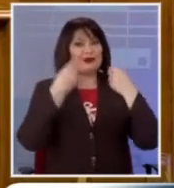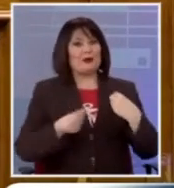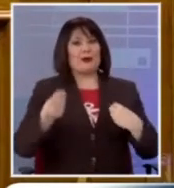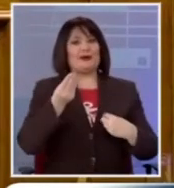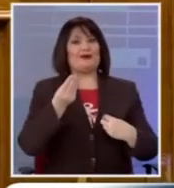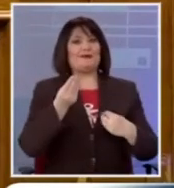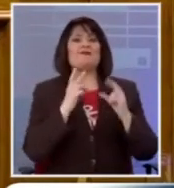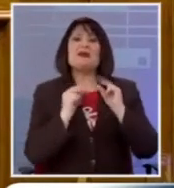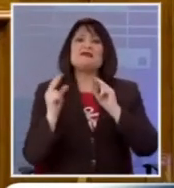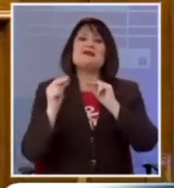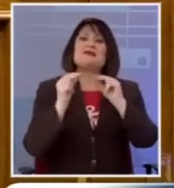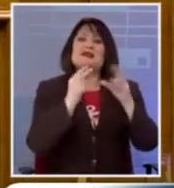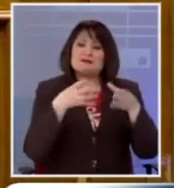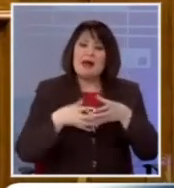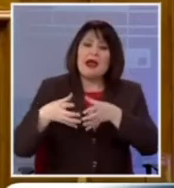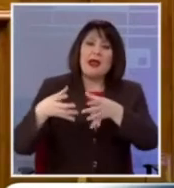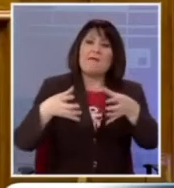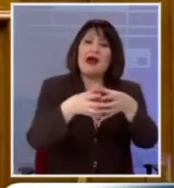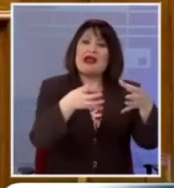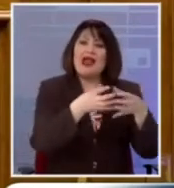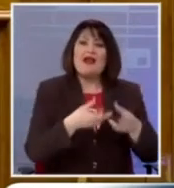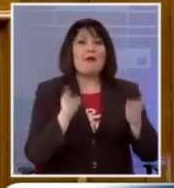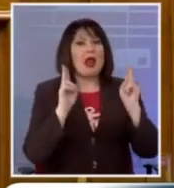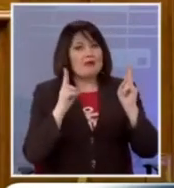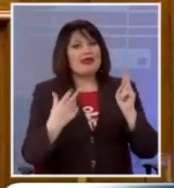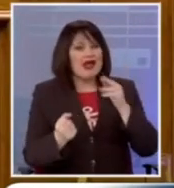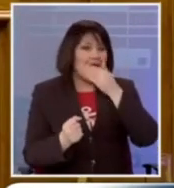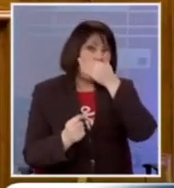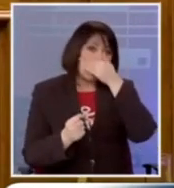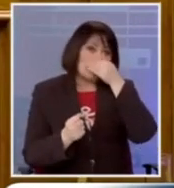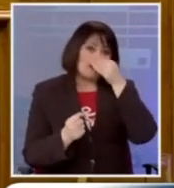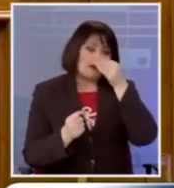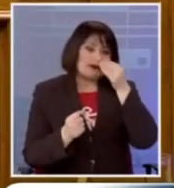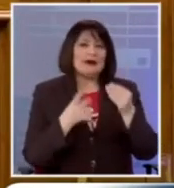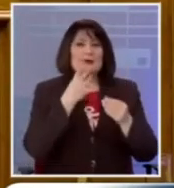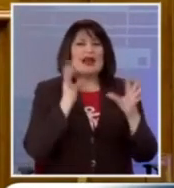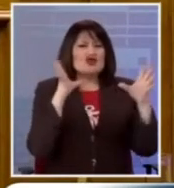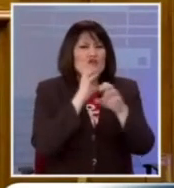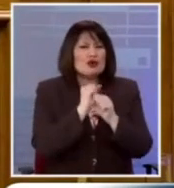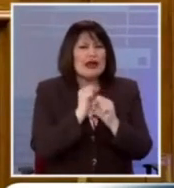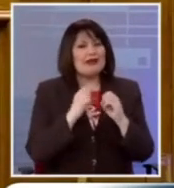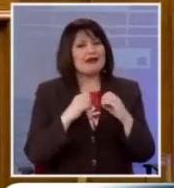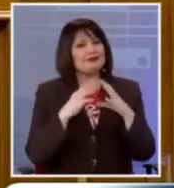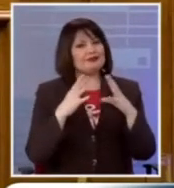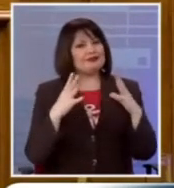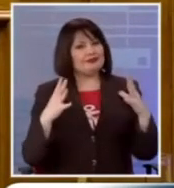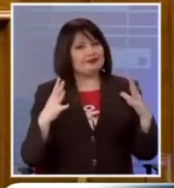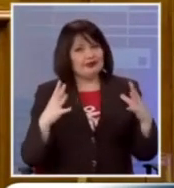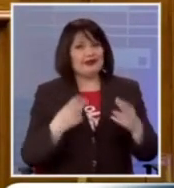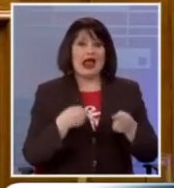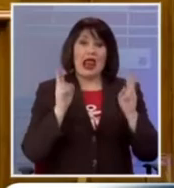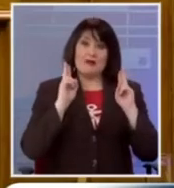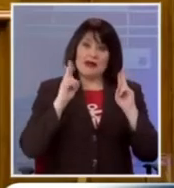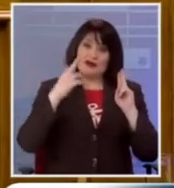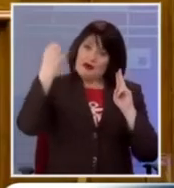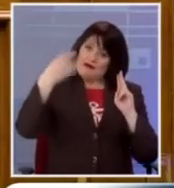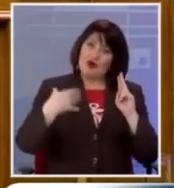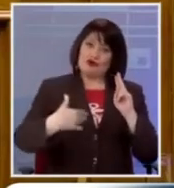οι συζητήσεις στις παρέες είναι πιο αισιόδοξες, το γκρίζο έχει υποχωρήσει και όλοι ευελπιστούμε για ένα πιο φωτεινό